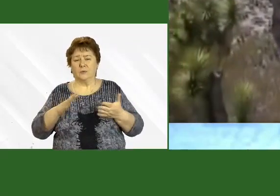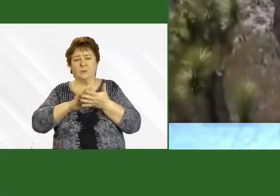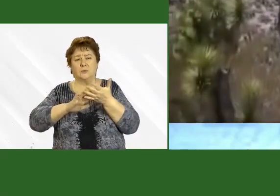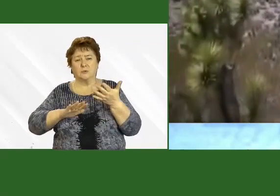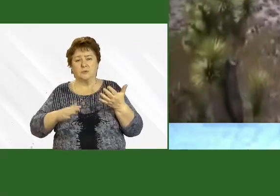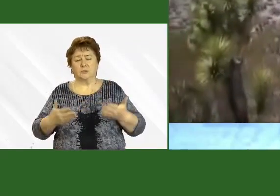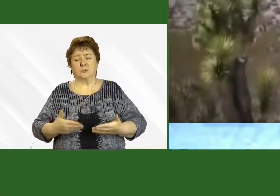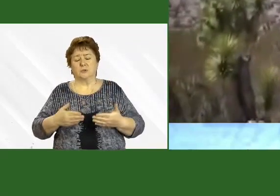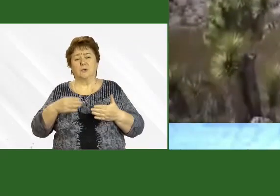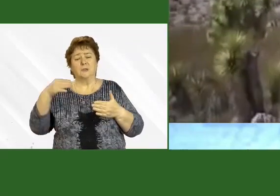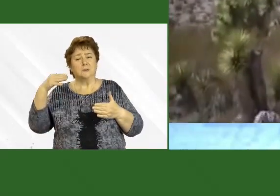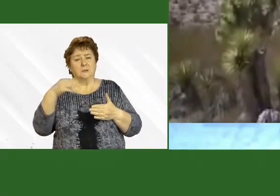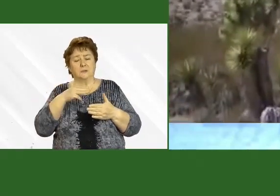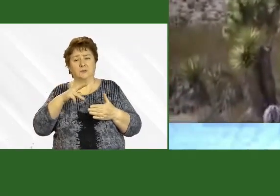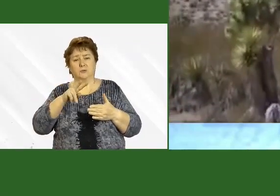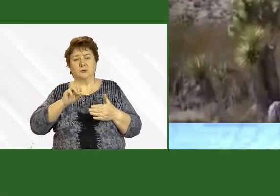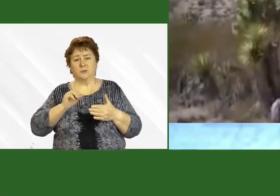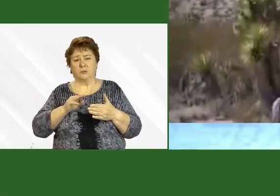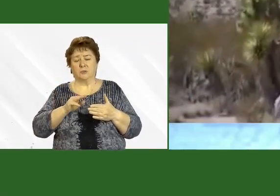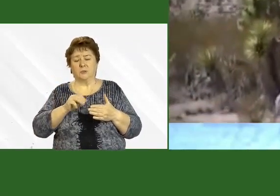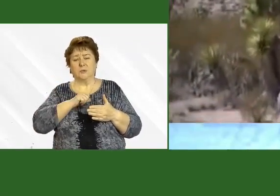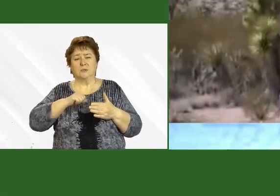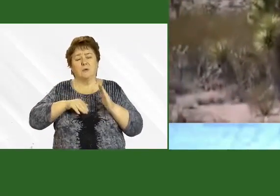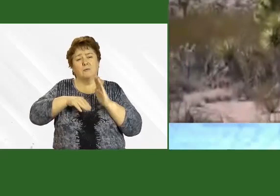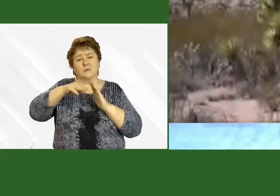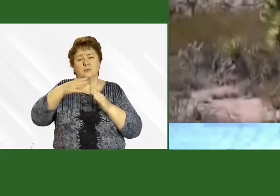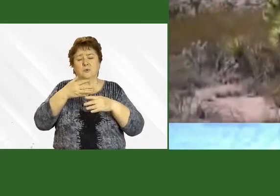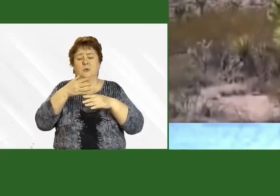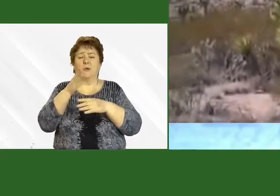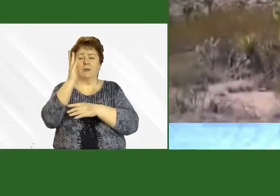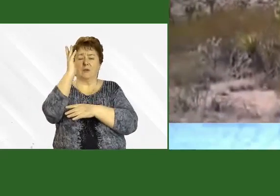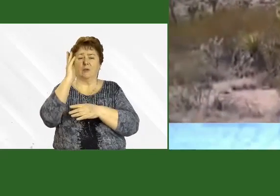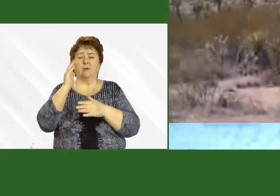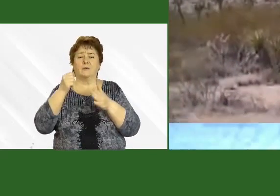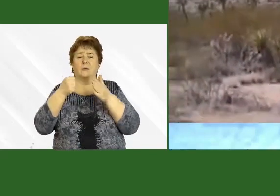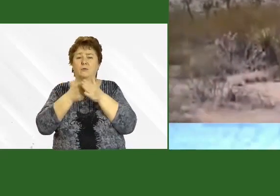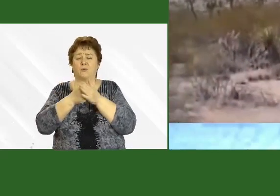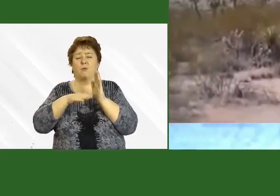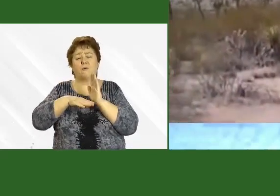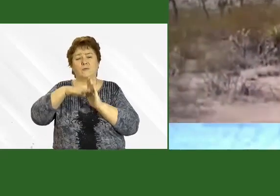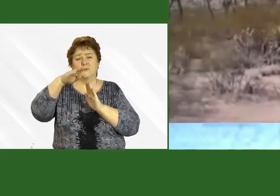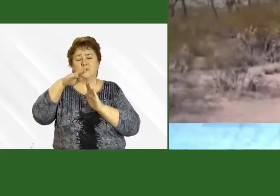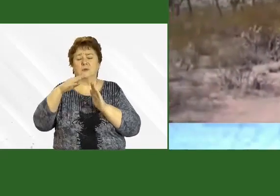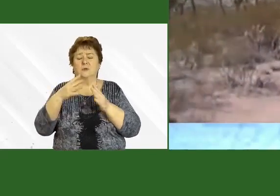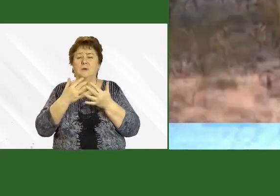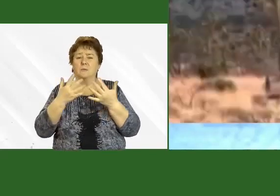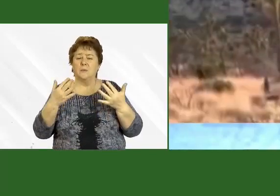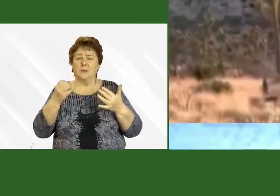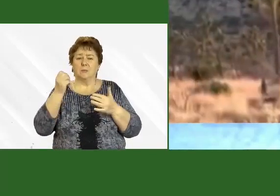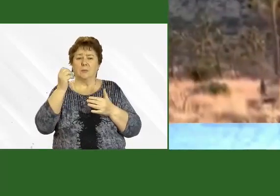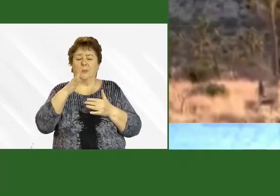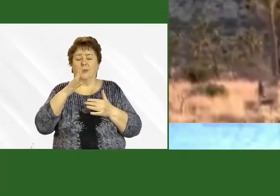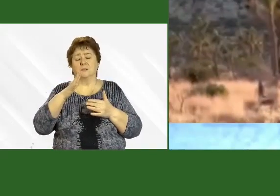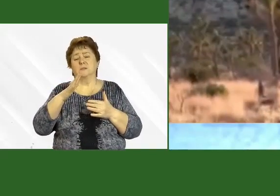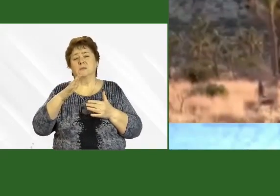жизни тысячу лет самые высокие деревья достигают высоты около 15